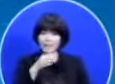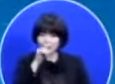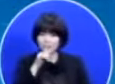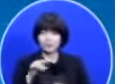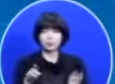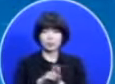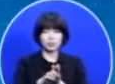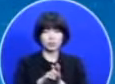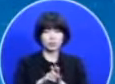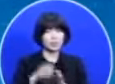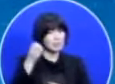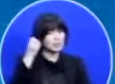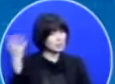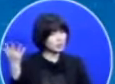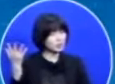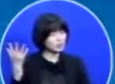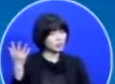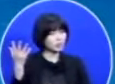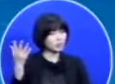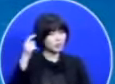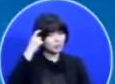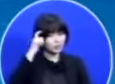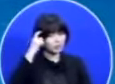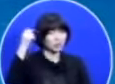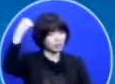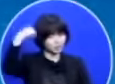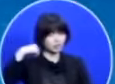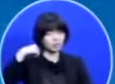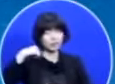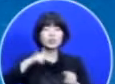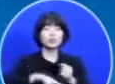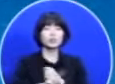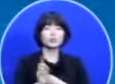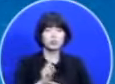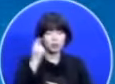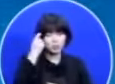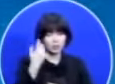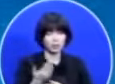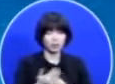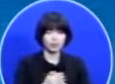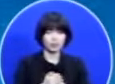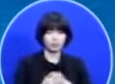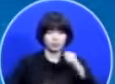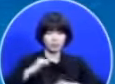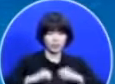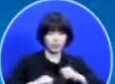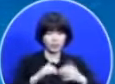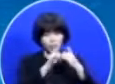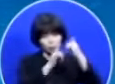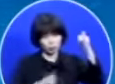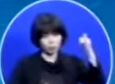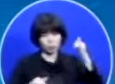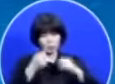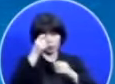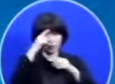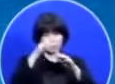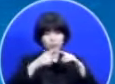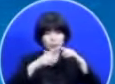잃어버렸다고 하는 것처럼 느껴질 정도가 된 게 웬 까닭이 줘 역사가 오래된 교회